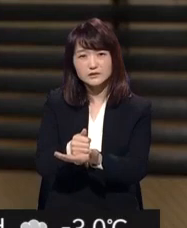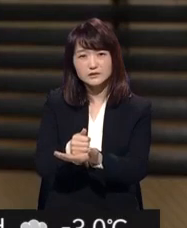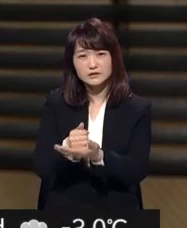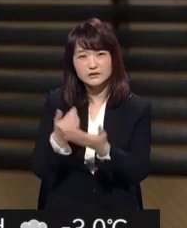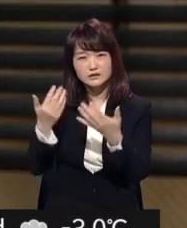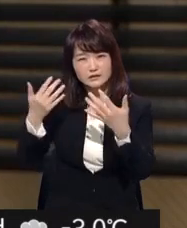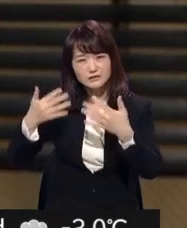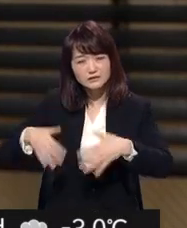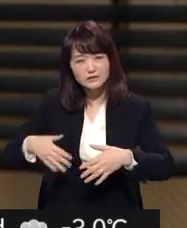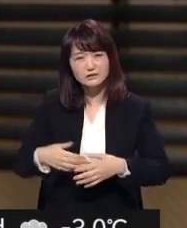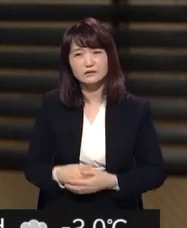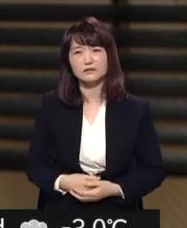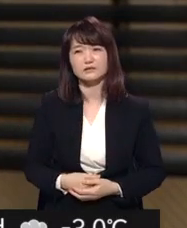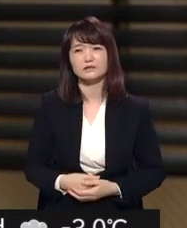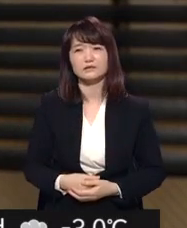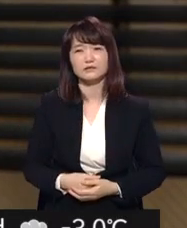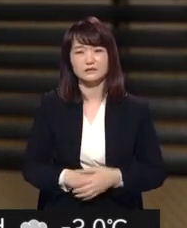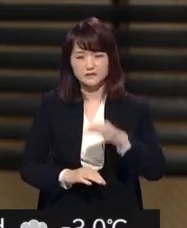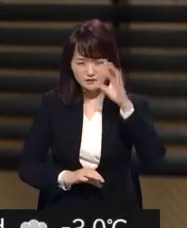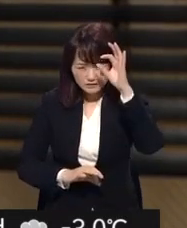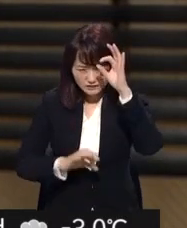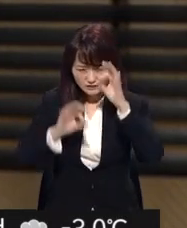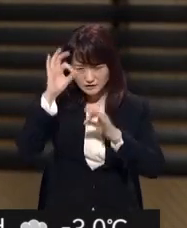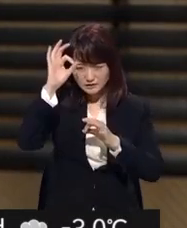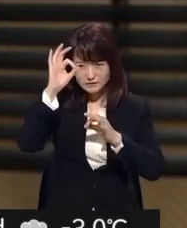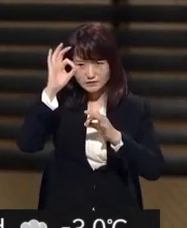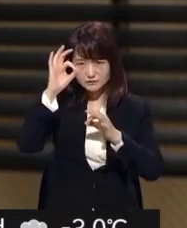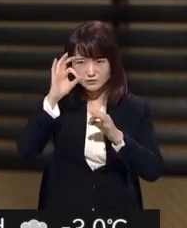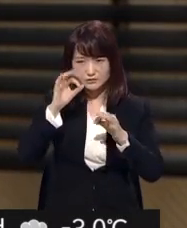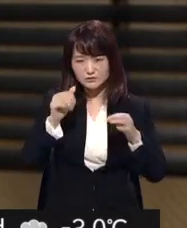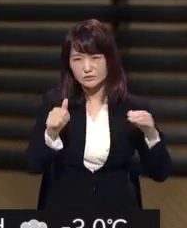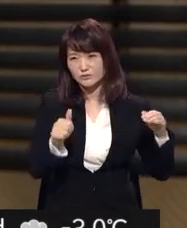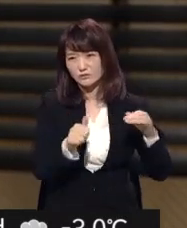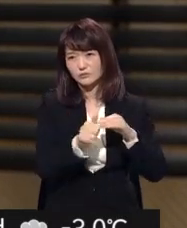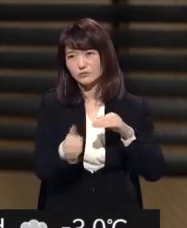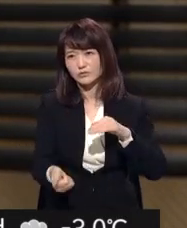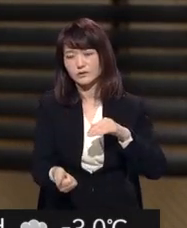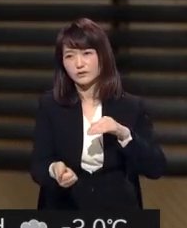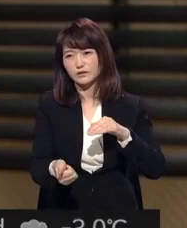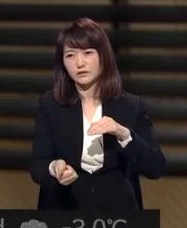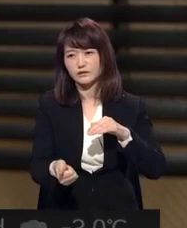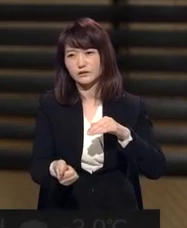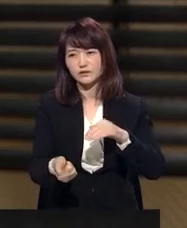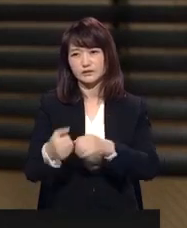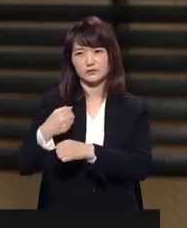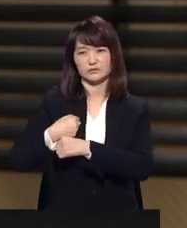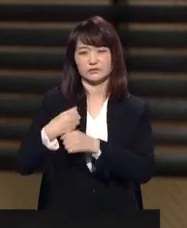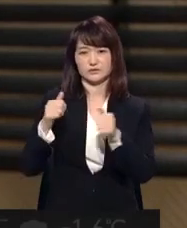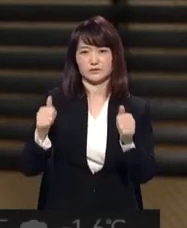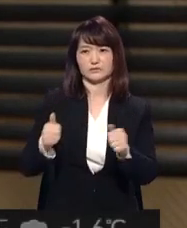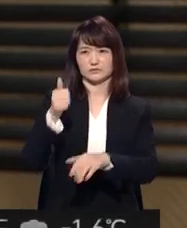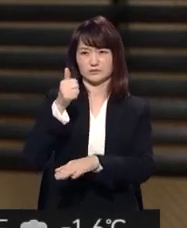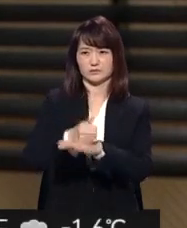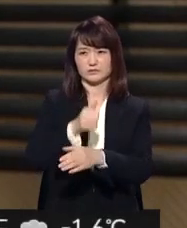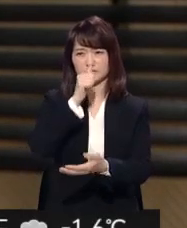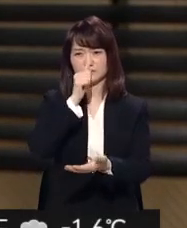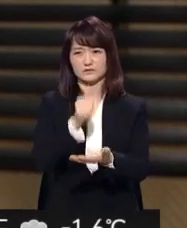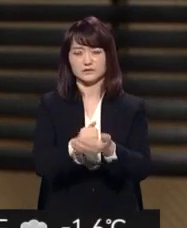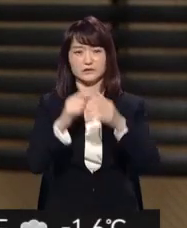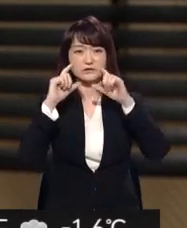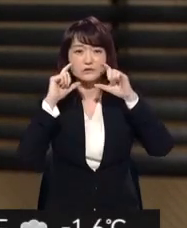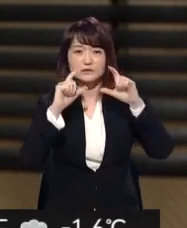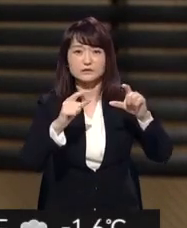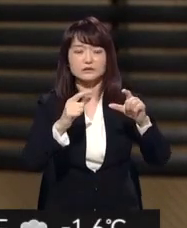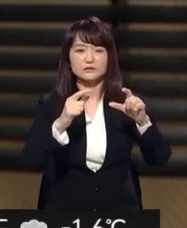텐데요이 과실치사의 군무이탈지 혐의까지 적용해서 군사재판을 받은 결과 유죄로 1년